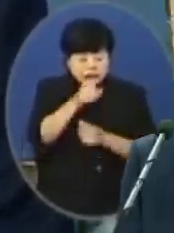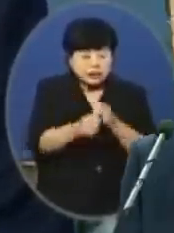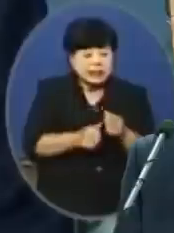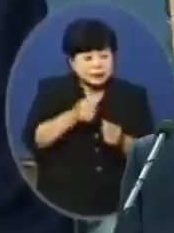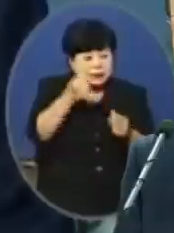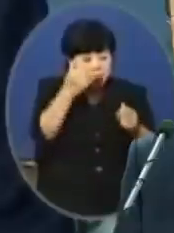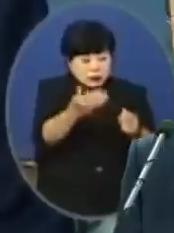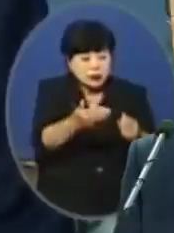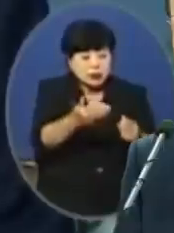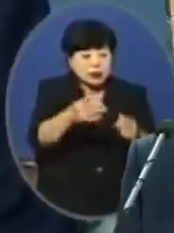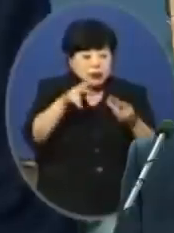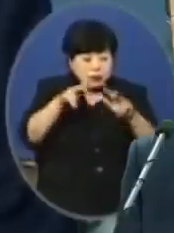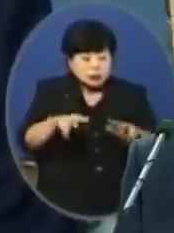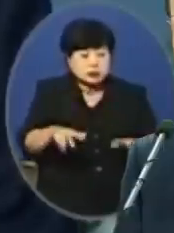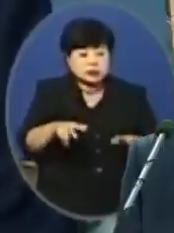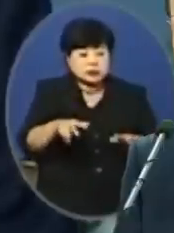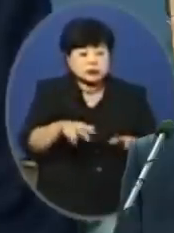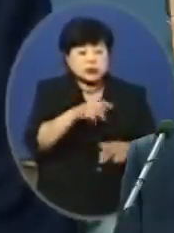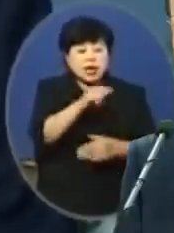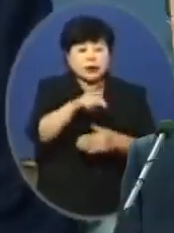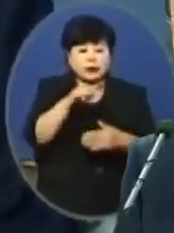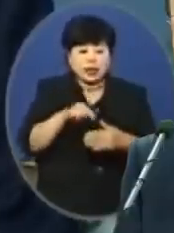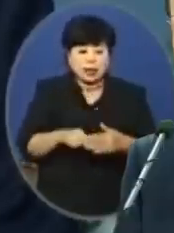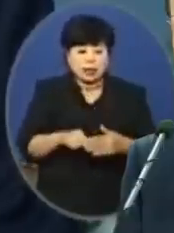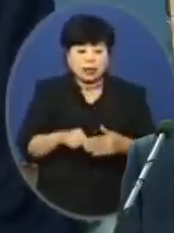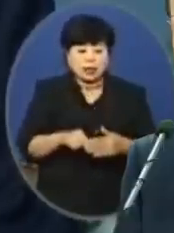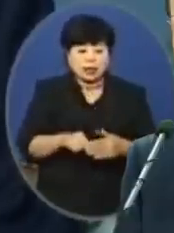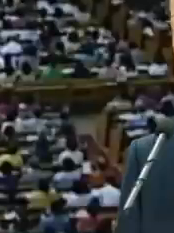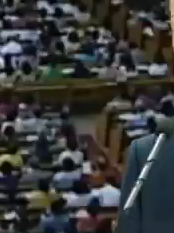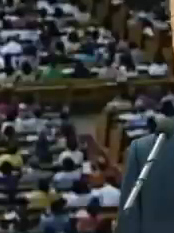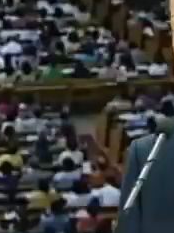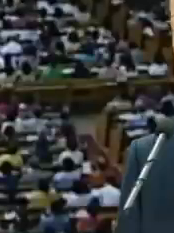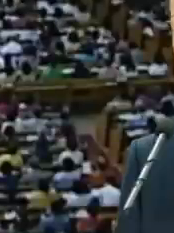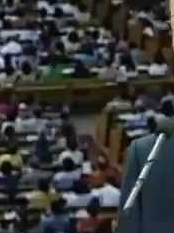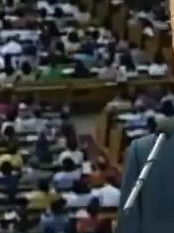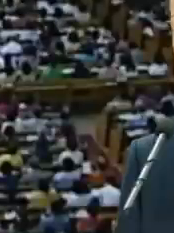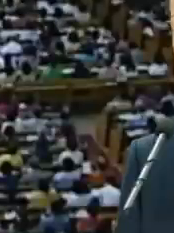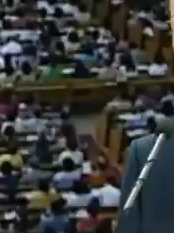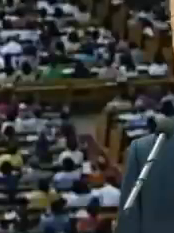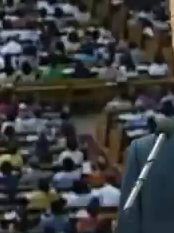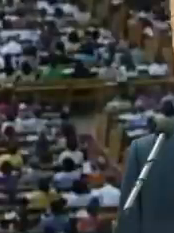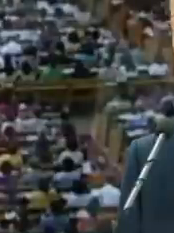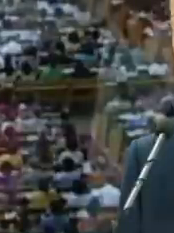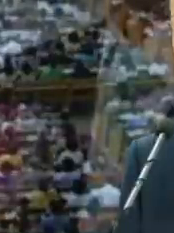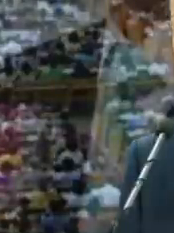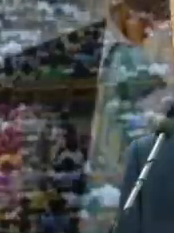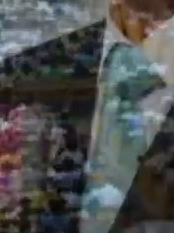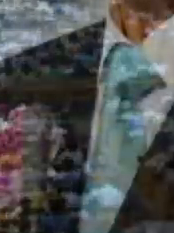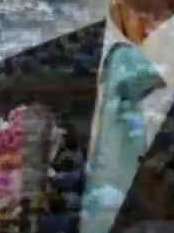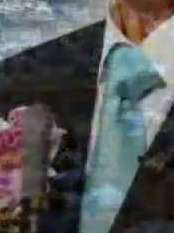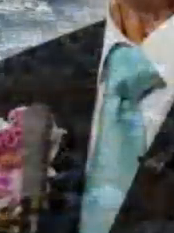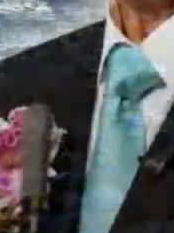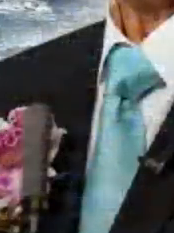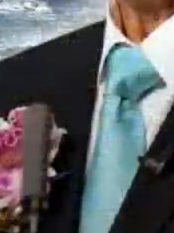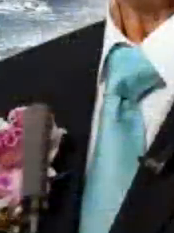하나님이 실제적으로 우리 가운데 행하시겠다는 약속을 잊지 말아야 되는 것입니다.